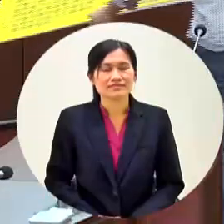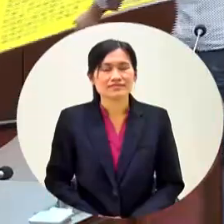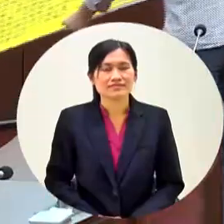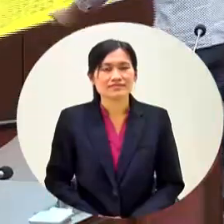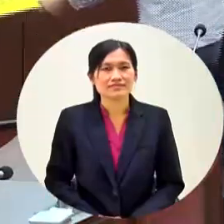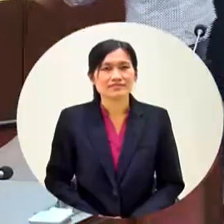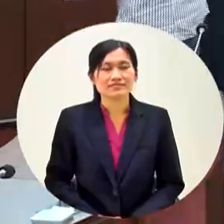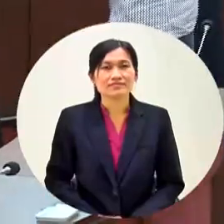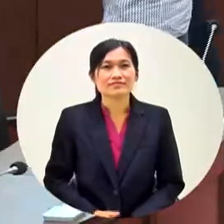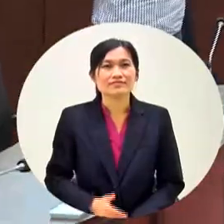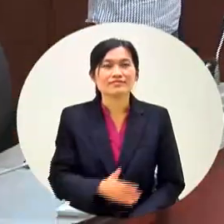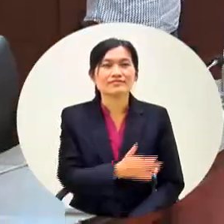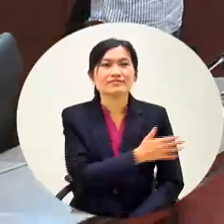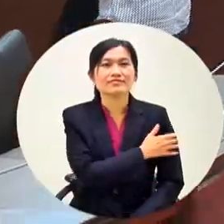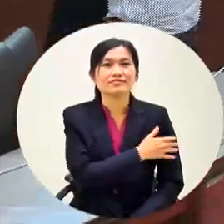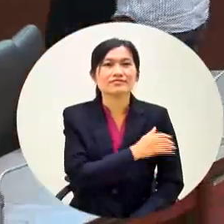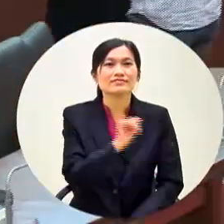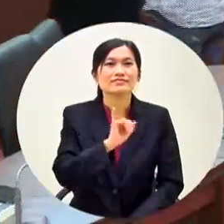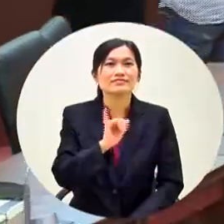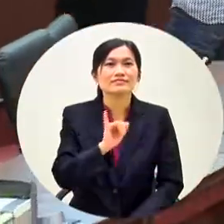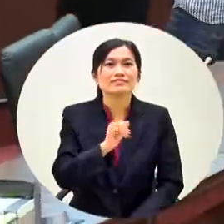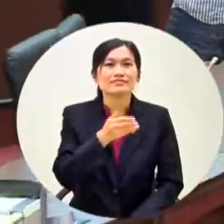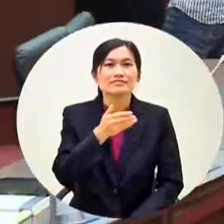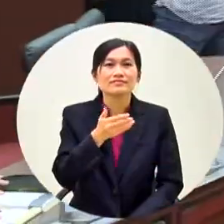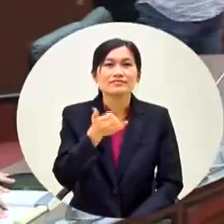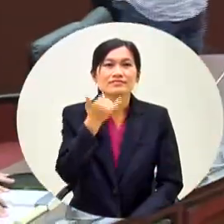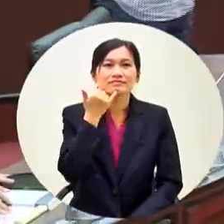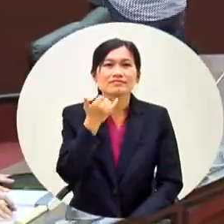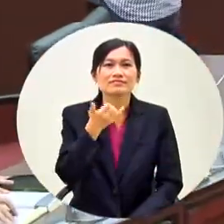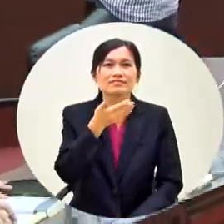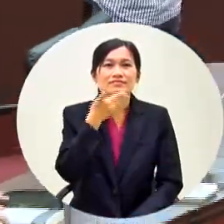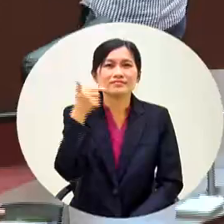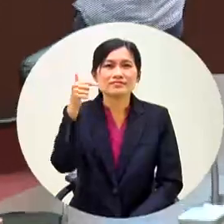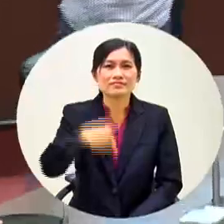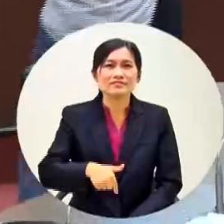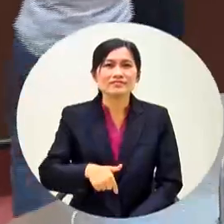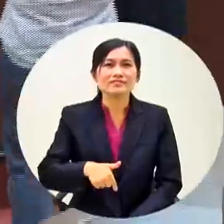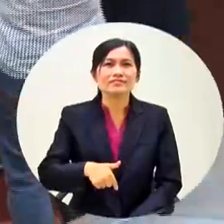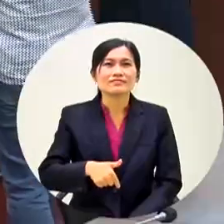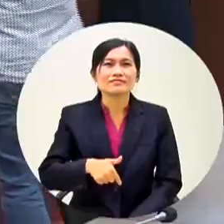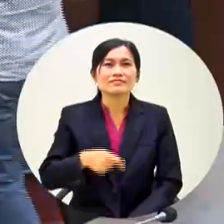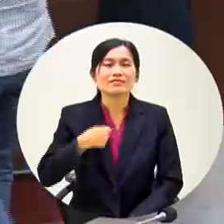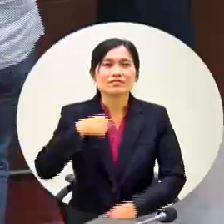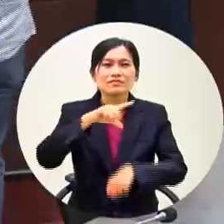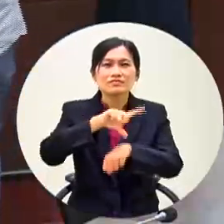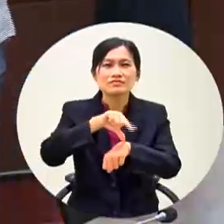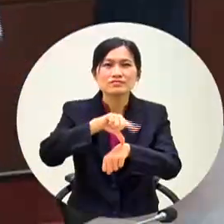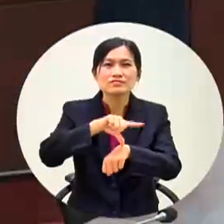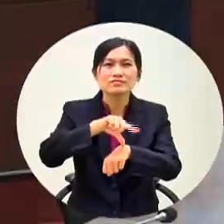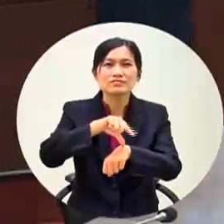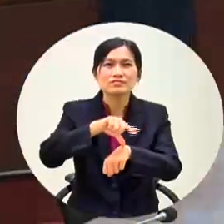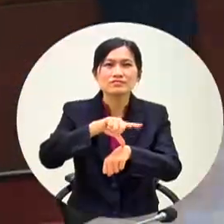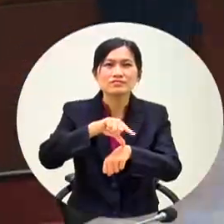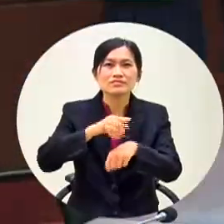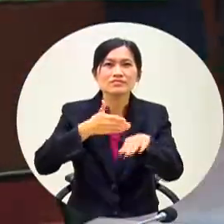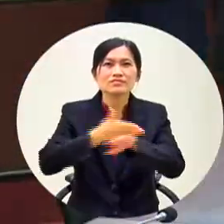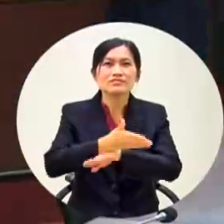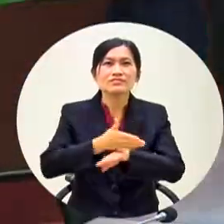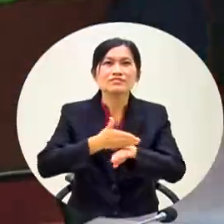陈议员，是不是私下那个让市长好不好？因为我们时间